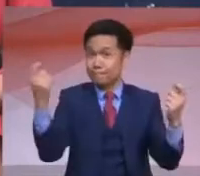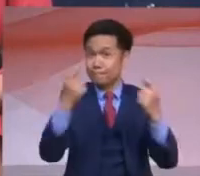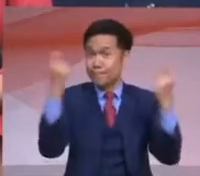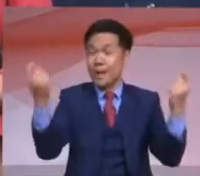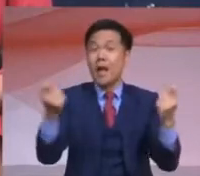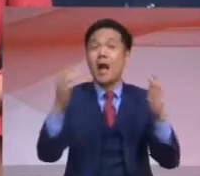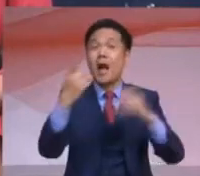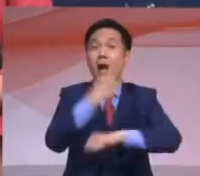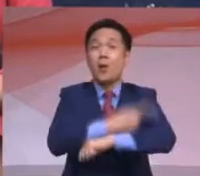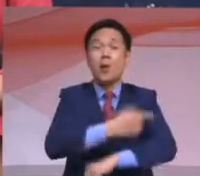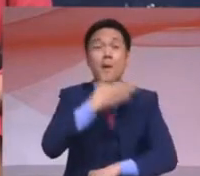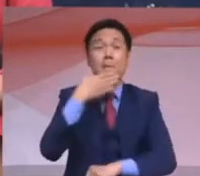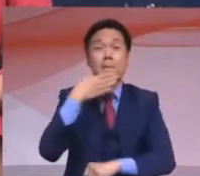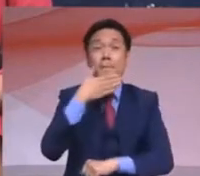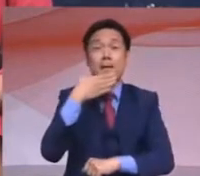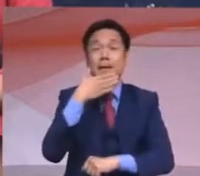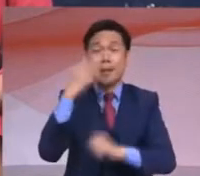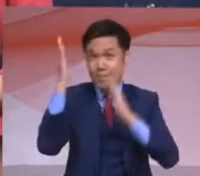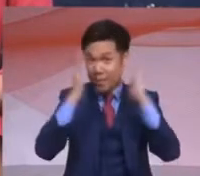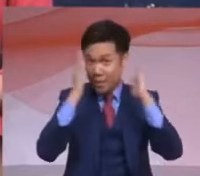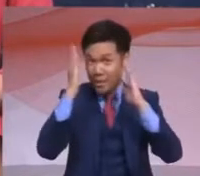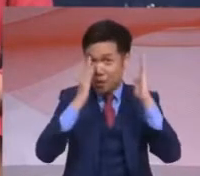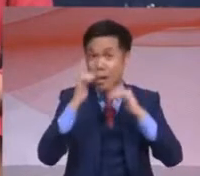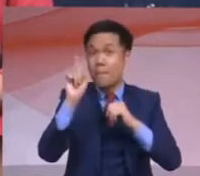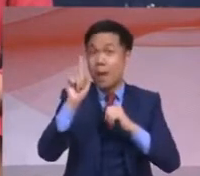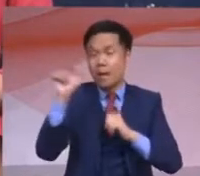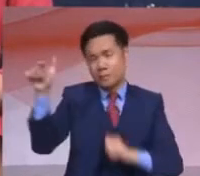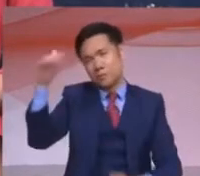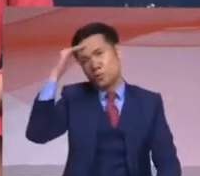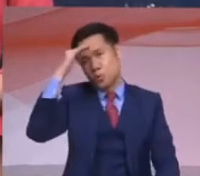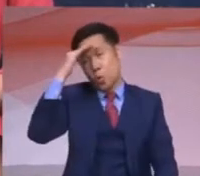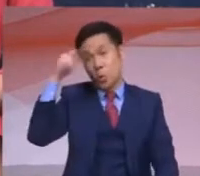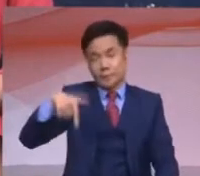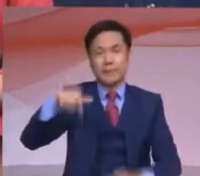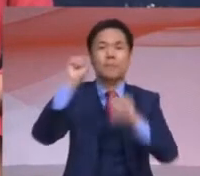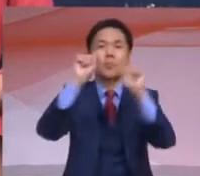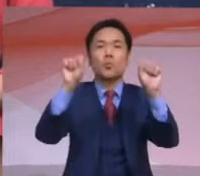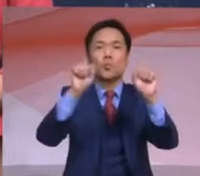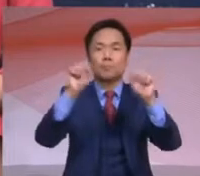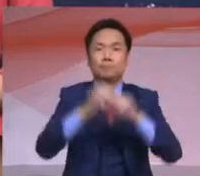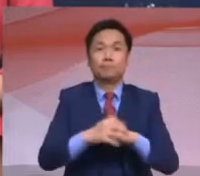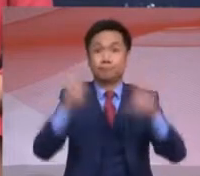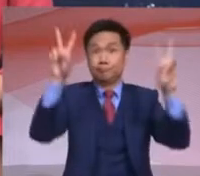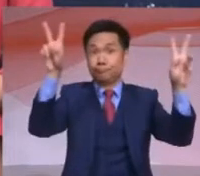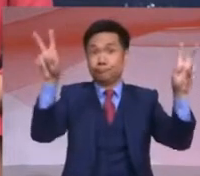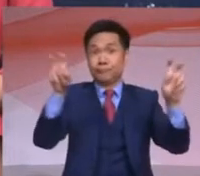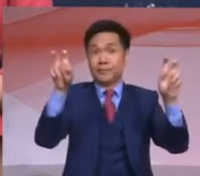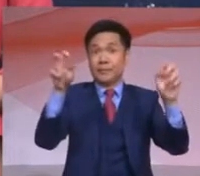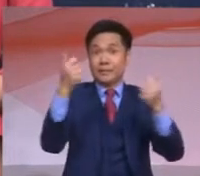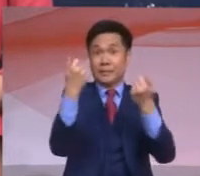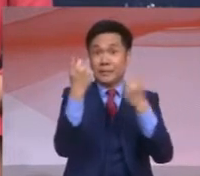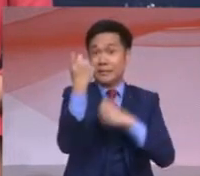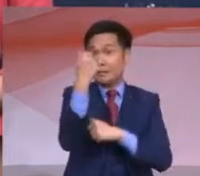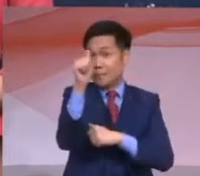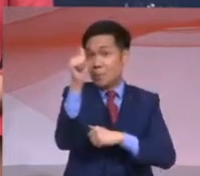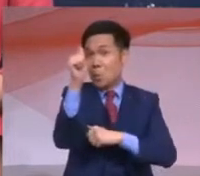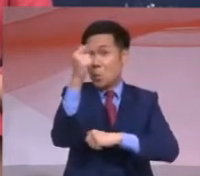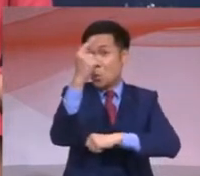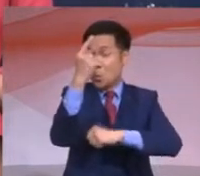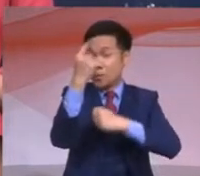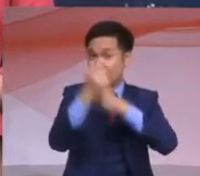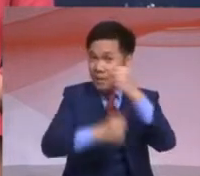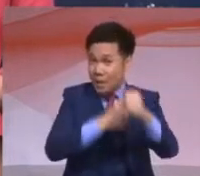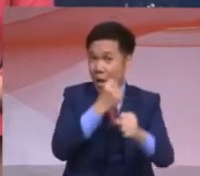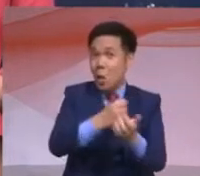Hai 2020 peringkat kebangsaan akan diadukan di Johor Baru satu ini sambutan bertema cantik kini dekat anda